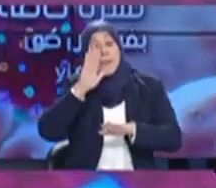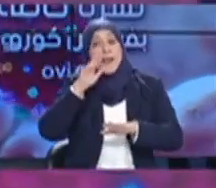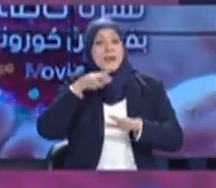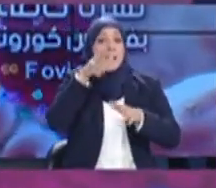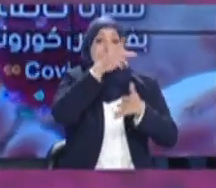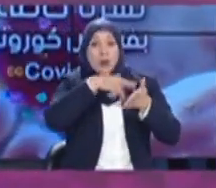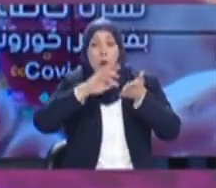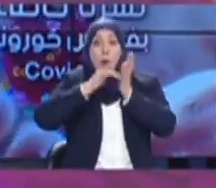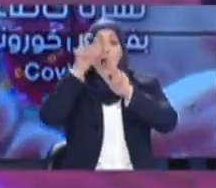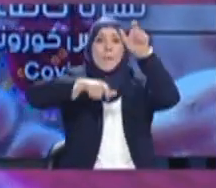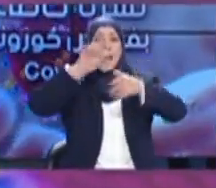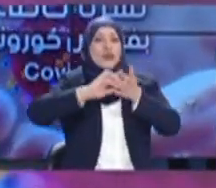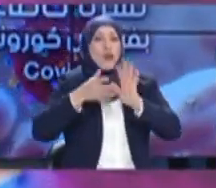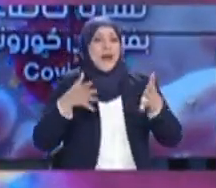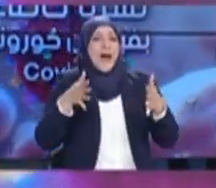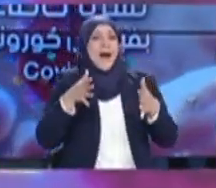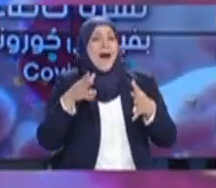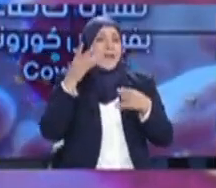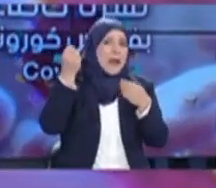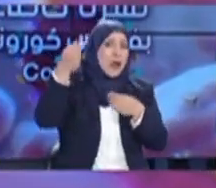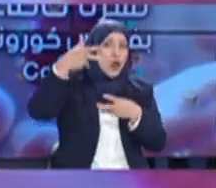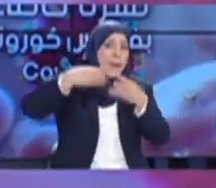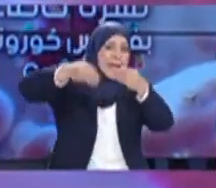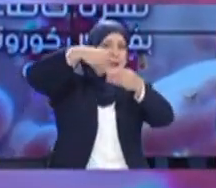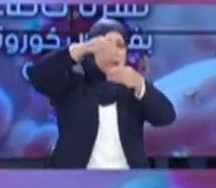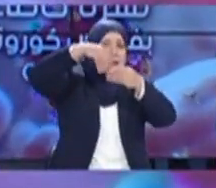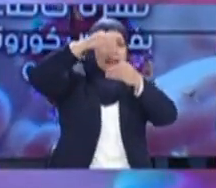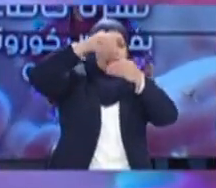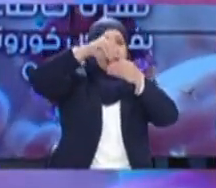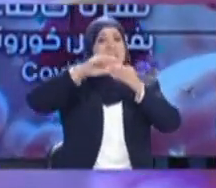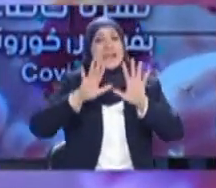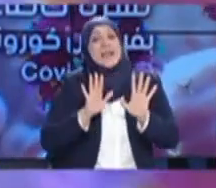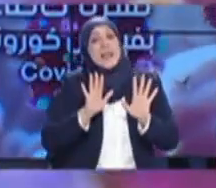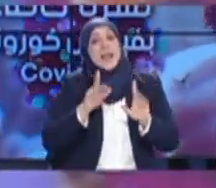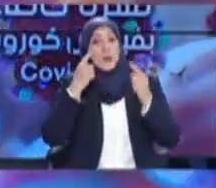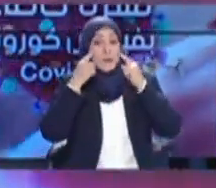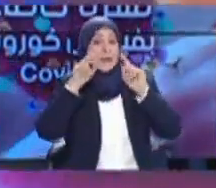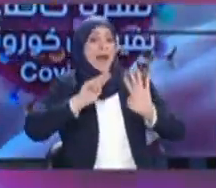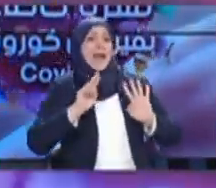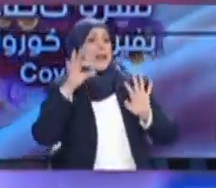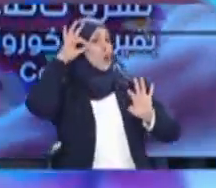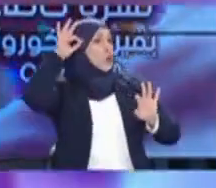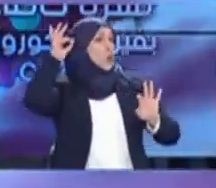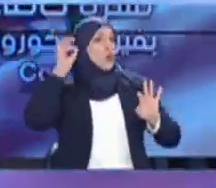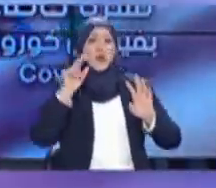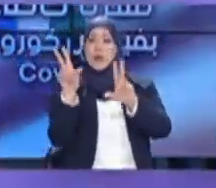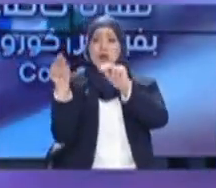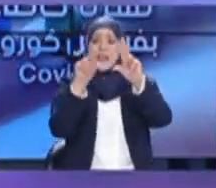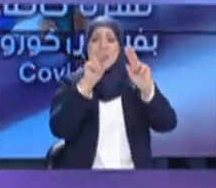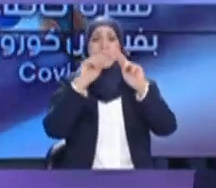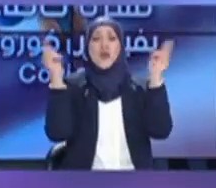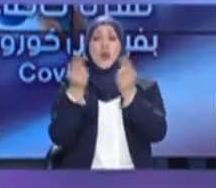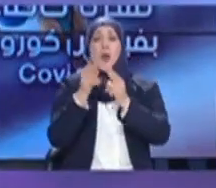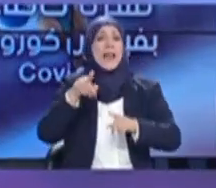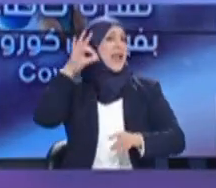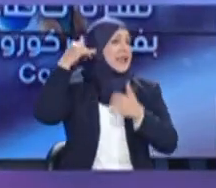كل خايفه من العدد اللي بشي الله لا تقدر يطلع، لانه حتى ما مصدق انه تونس ما تشبهش للناس الاخر. حتى الجزائر